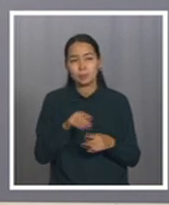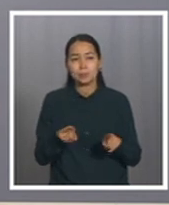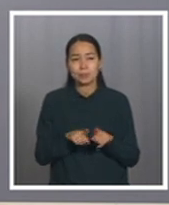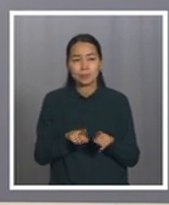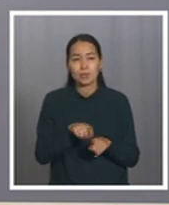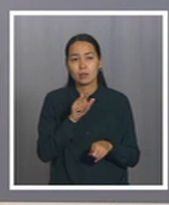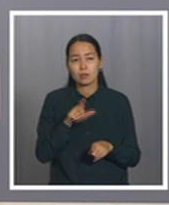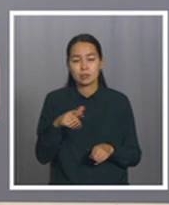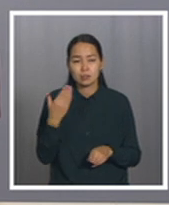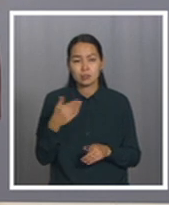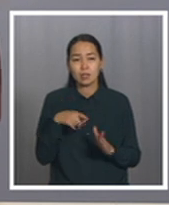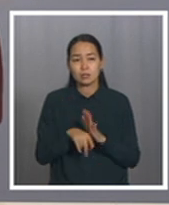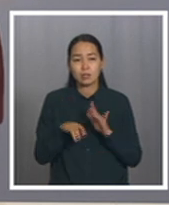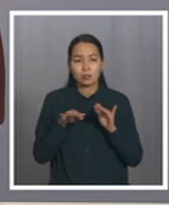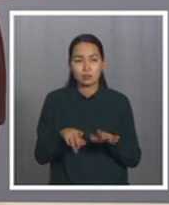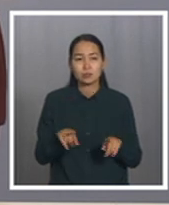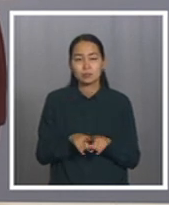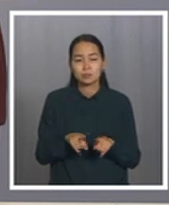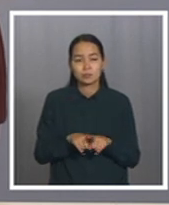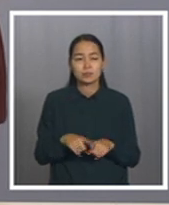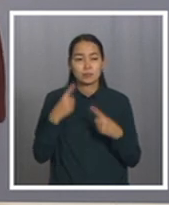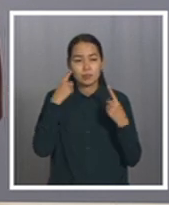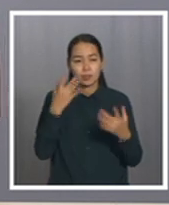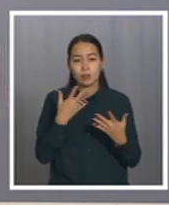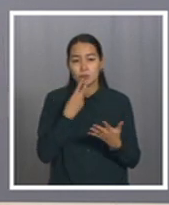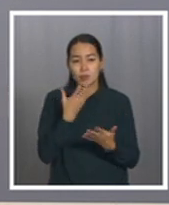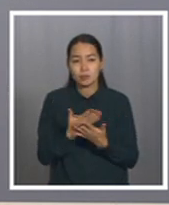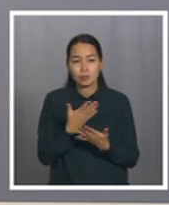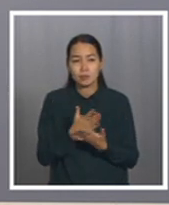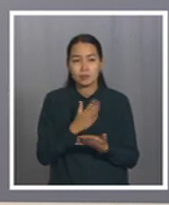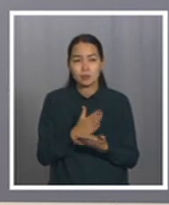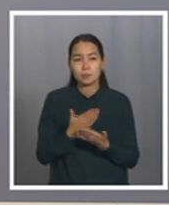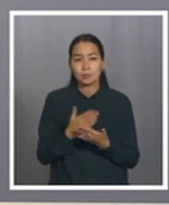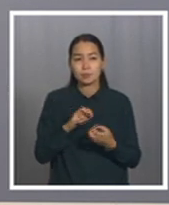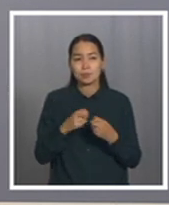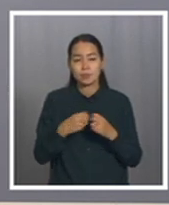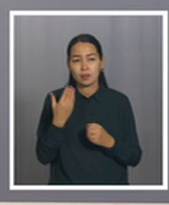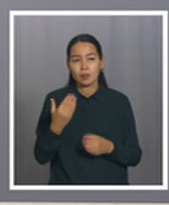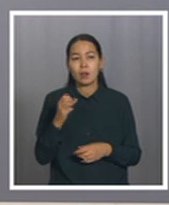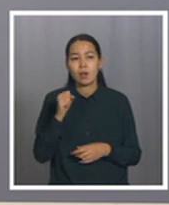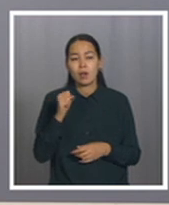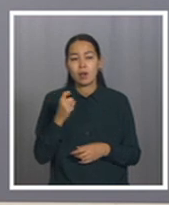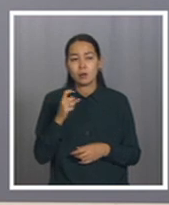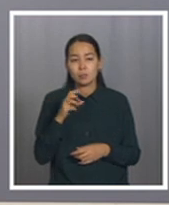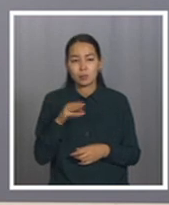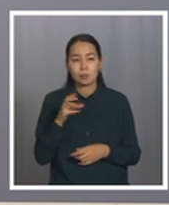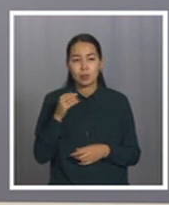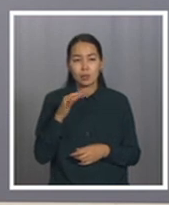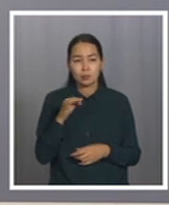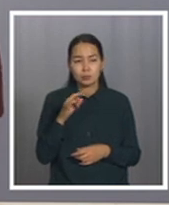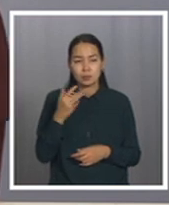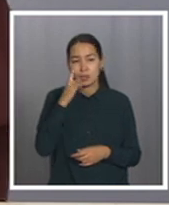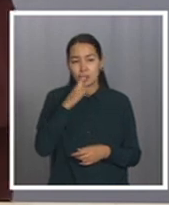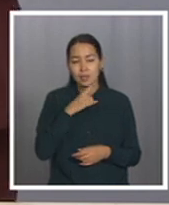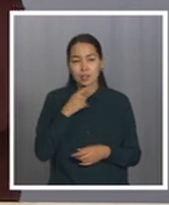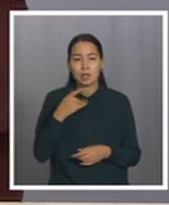азаматтық іс-әрекеттерінде айқын көрініп тұрады. Мәселен, мені Ахмет бабамыздың қазақ тілі грамматикасы